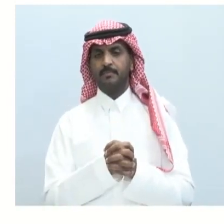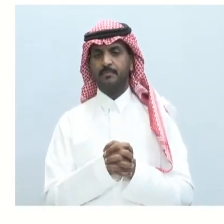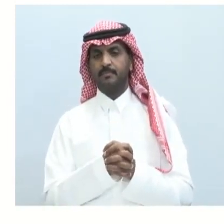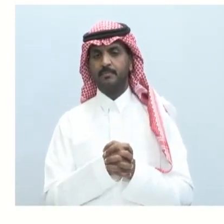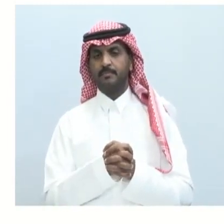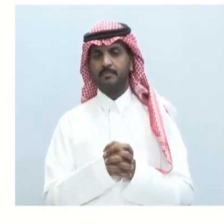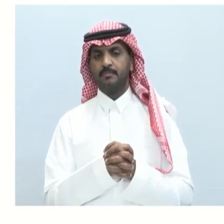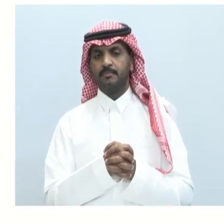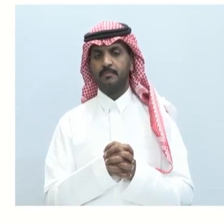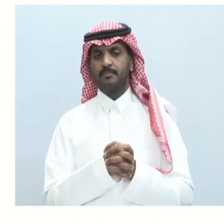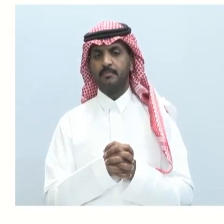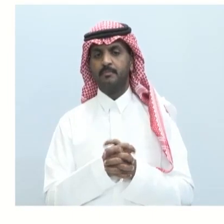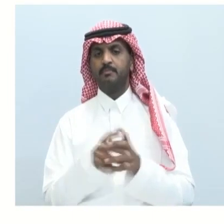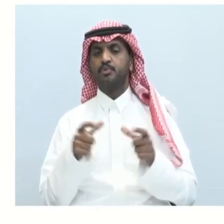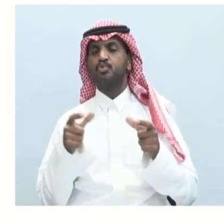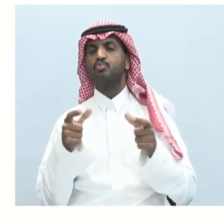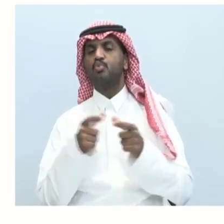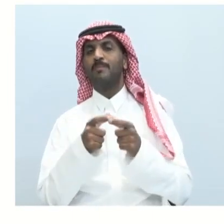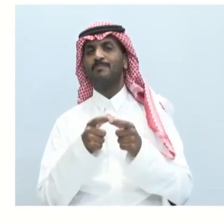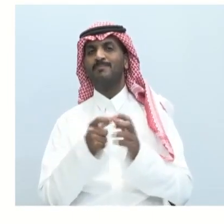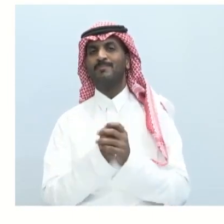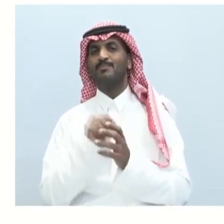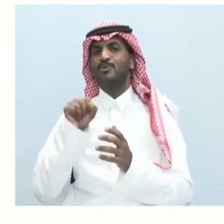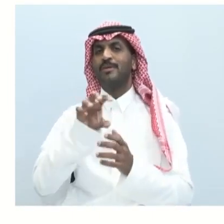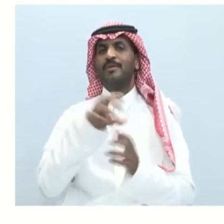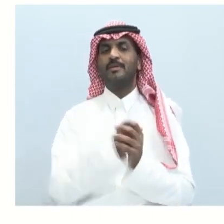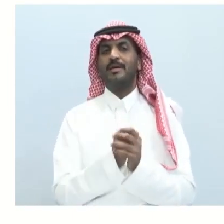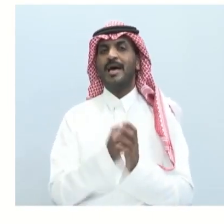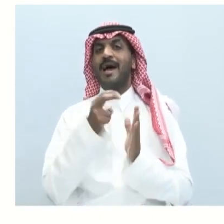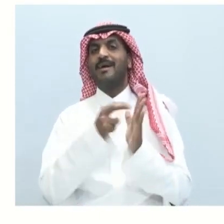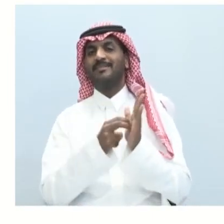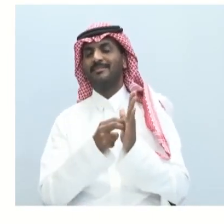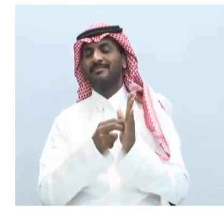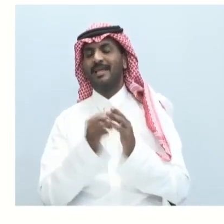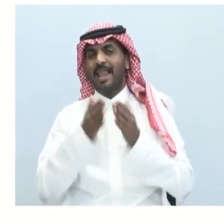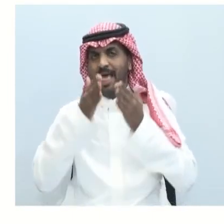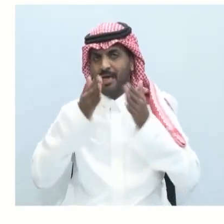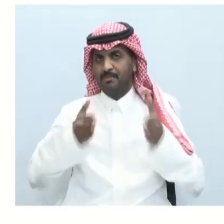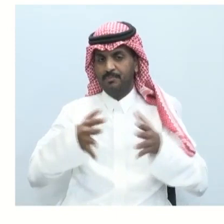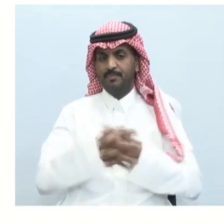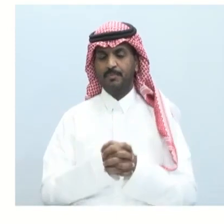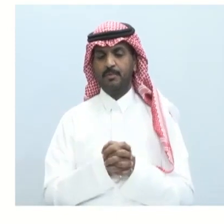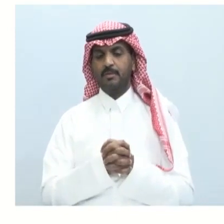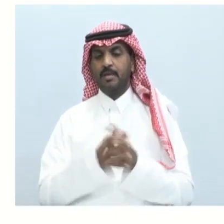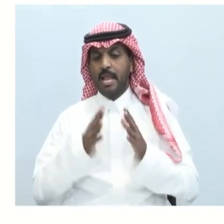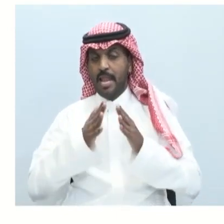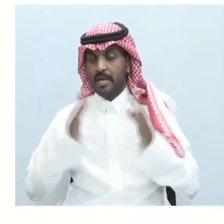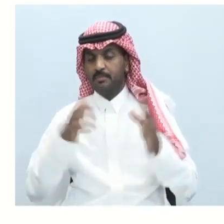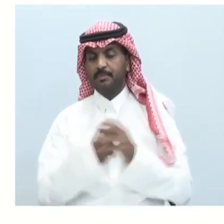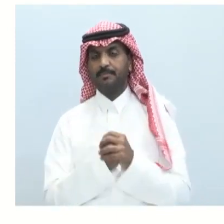في هذا الحرم مجموعه من المصنفات لاحظ قاعده الحرم كما ذكرنا قبل قليل وهو الاكبر